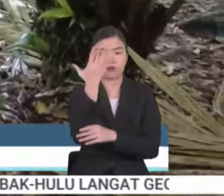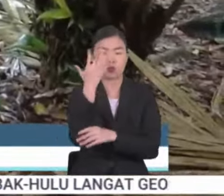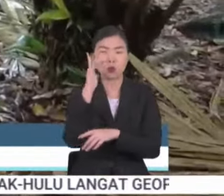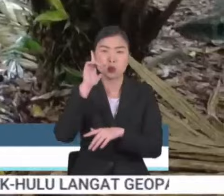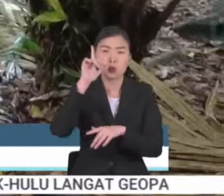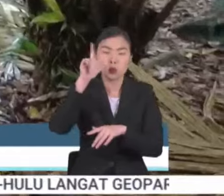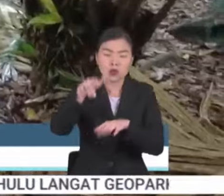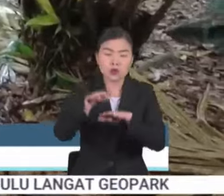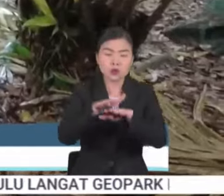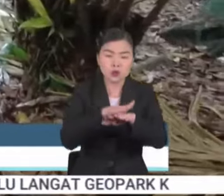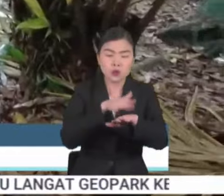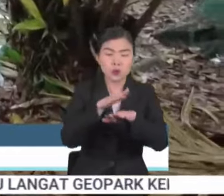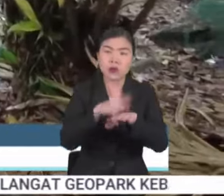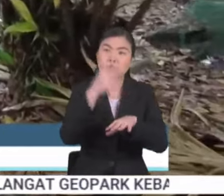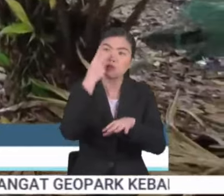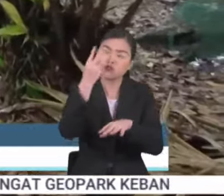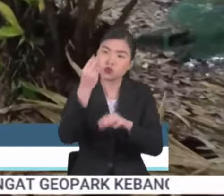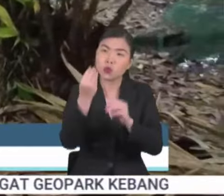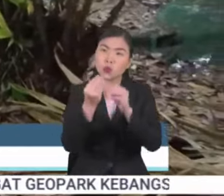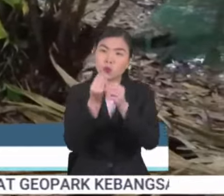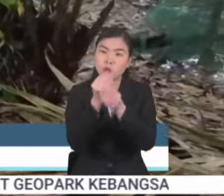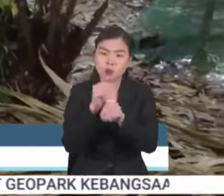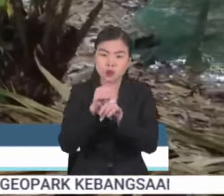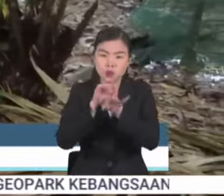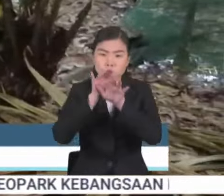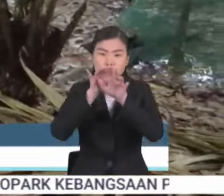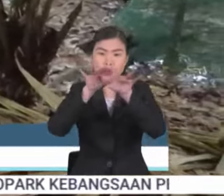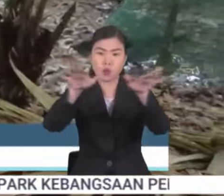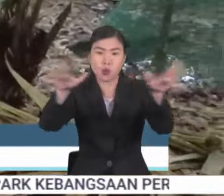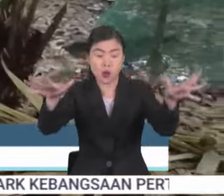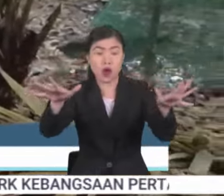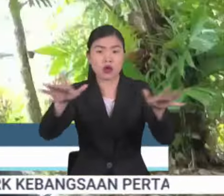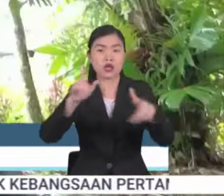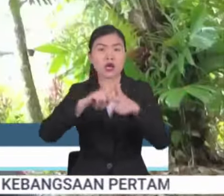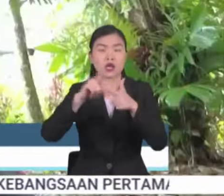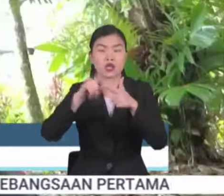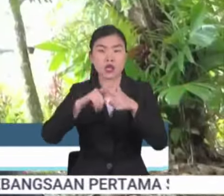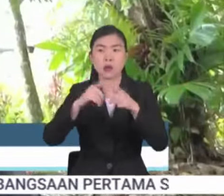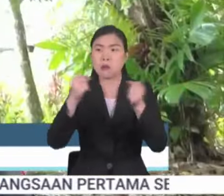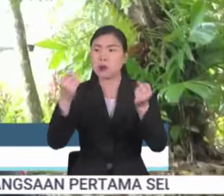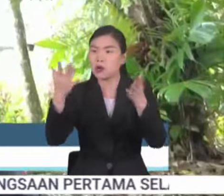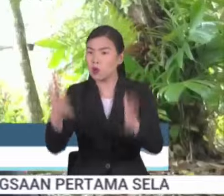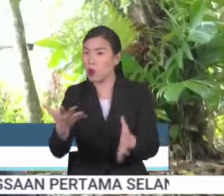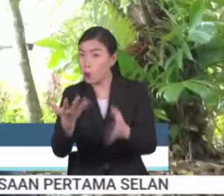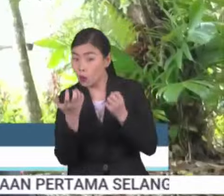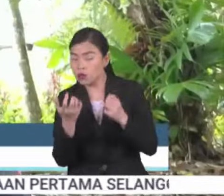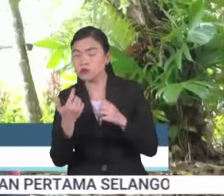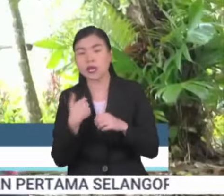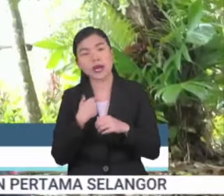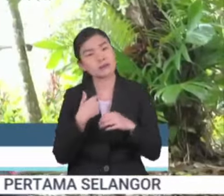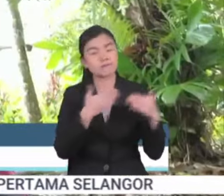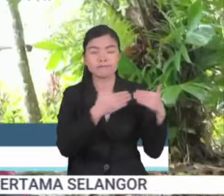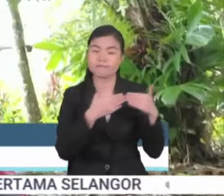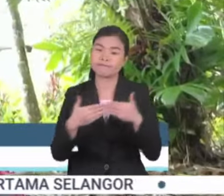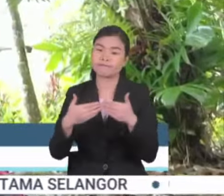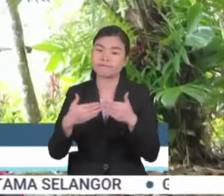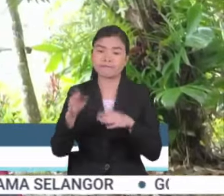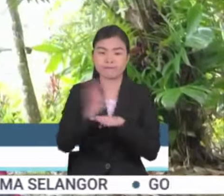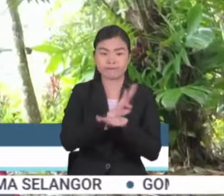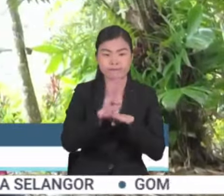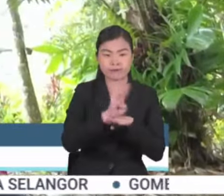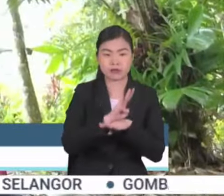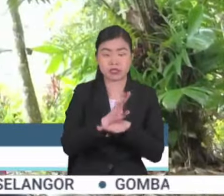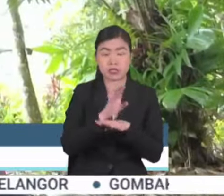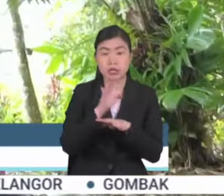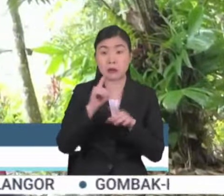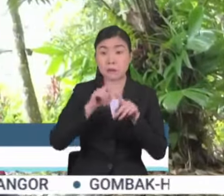Lama-lama nampaknya dia berkembang dan permintaan sangat banyak. Jadi saya teruskanlah tanaman salak ni. potensinya sangat tinggi kerana kalau salak daripada Indonesia